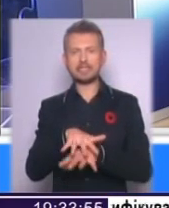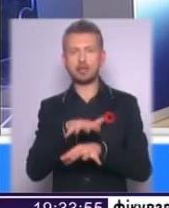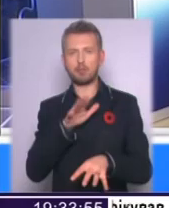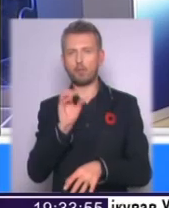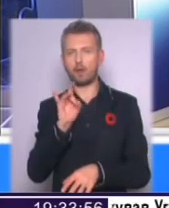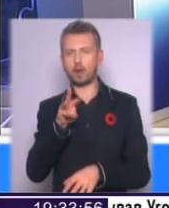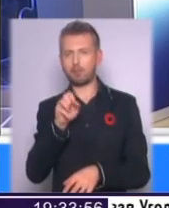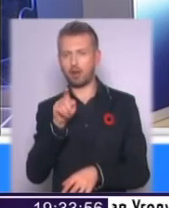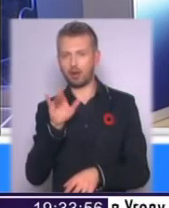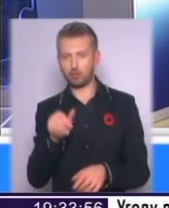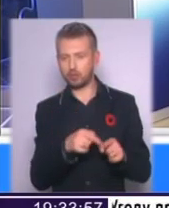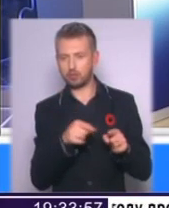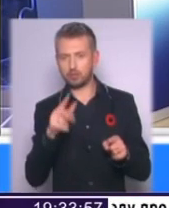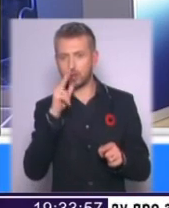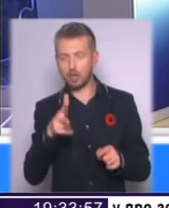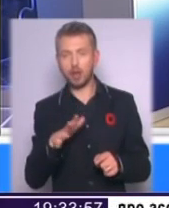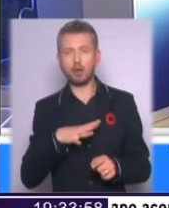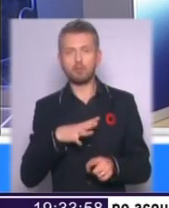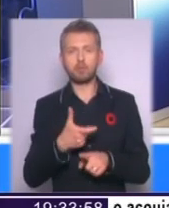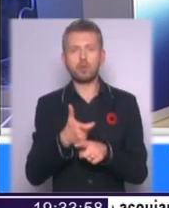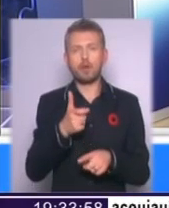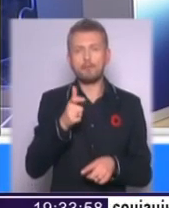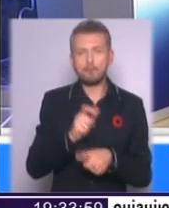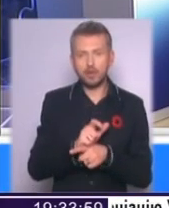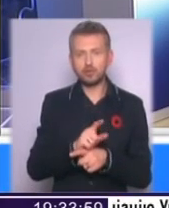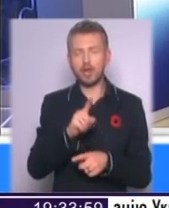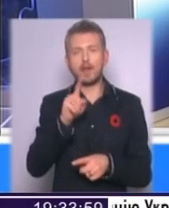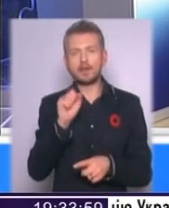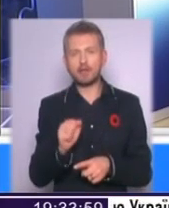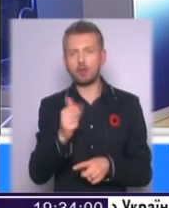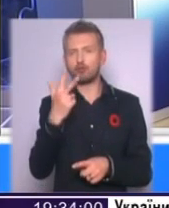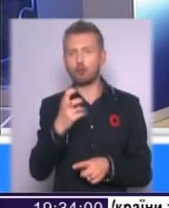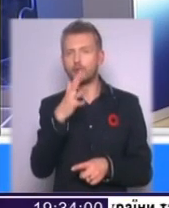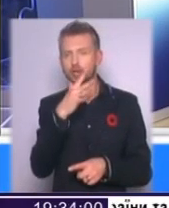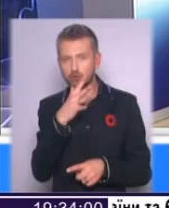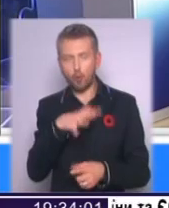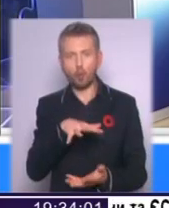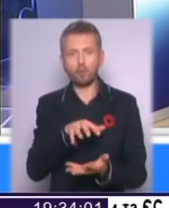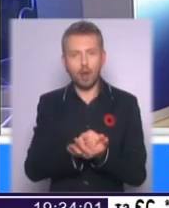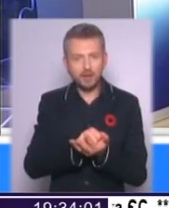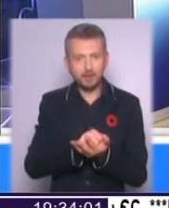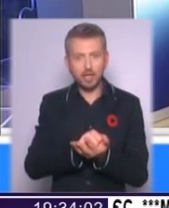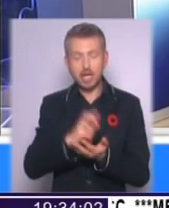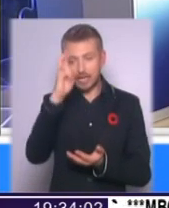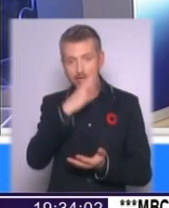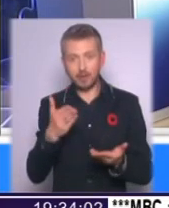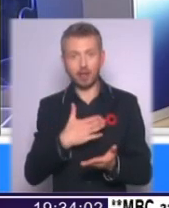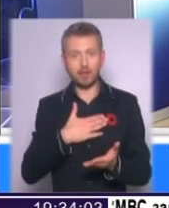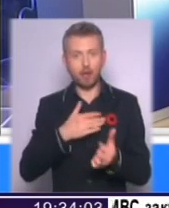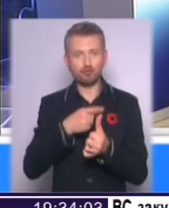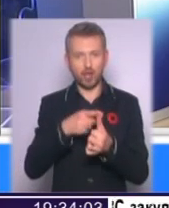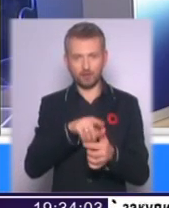трьохрічна була гірша за 300-річну окупацію країни, яка навіть назву нашу украла. А ще одне питання таке до